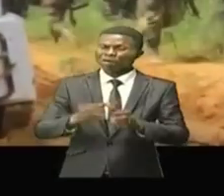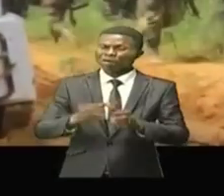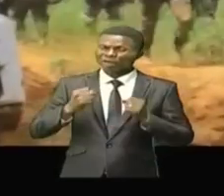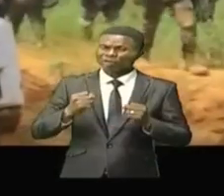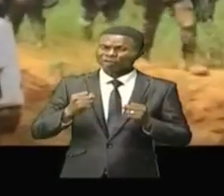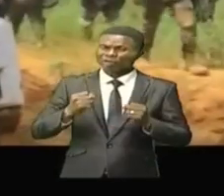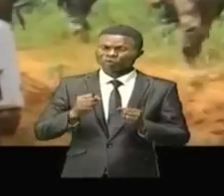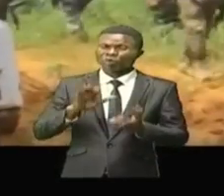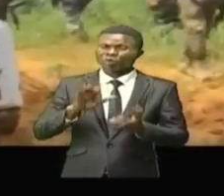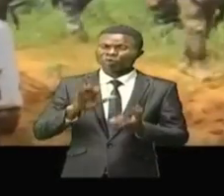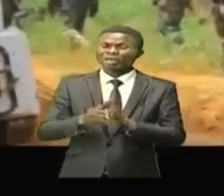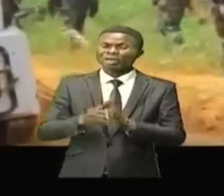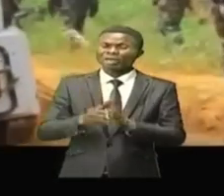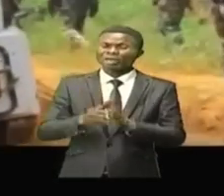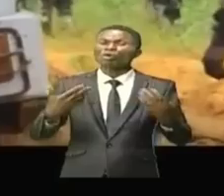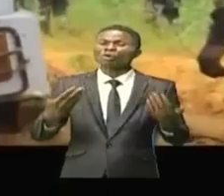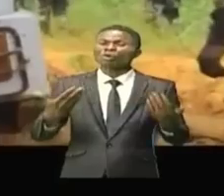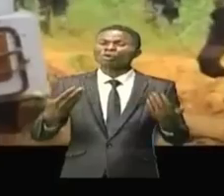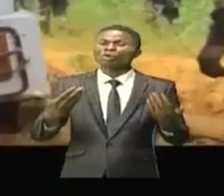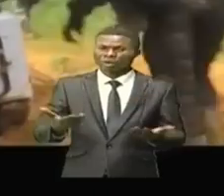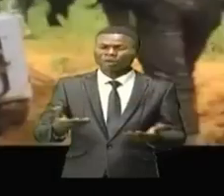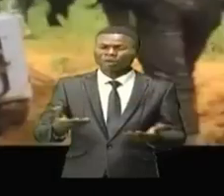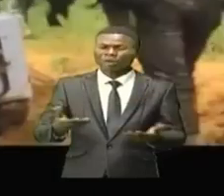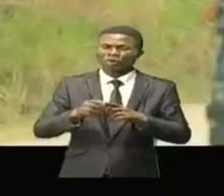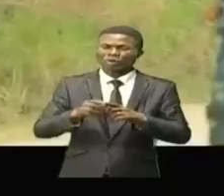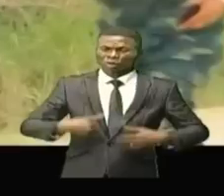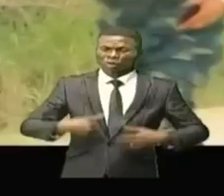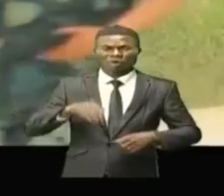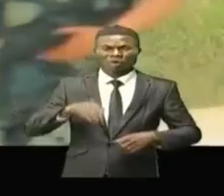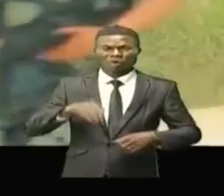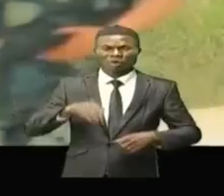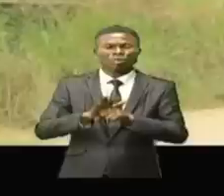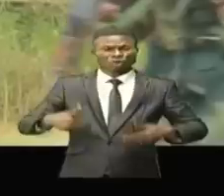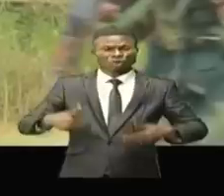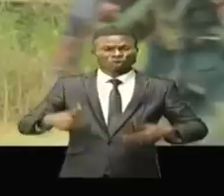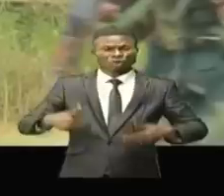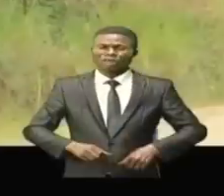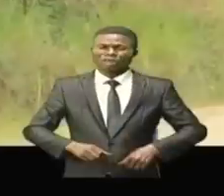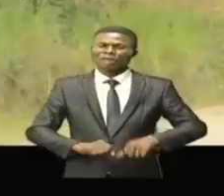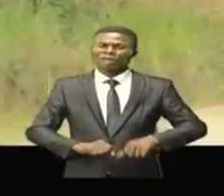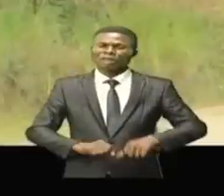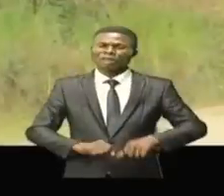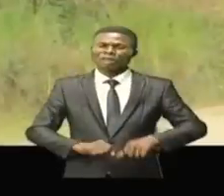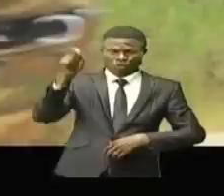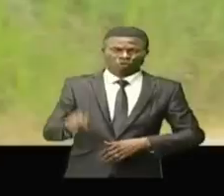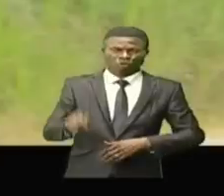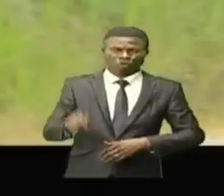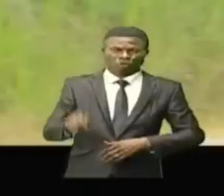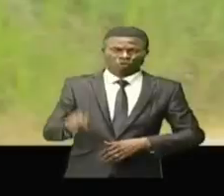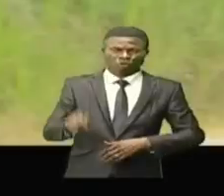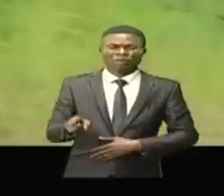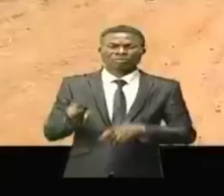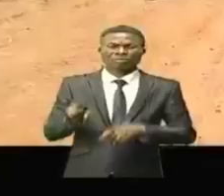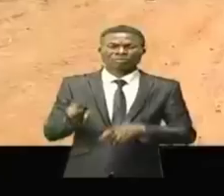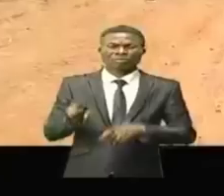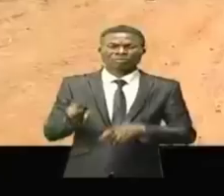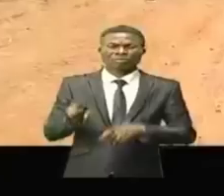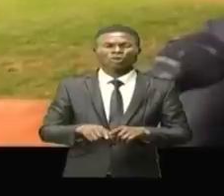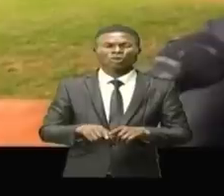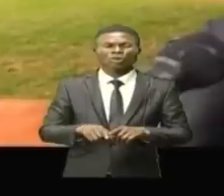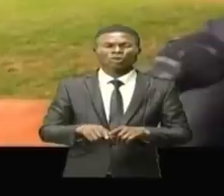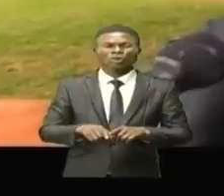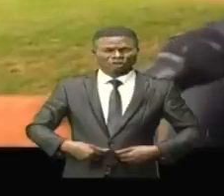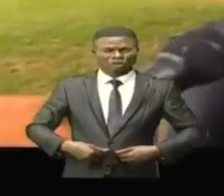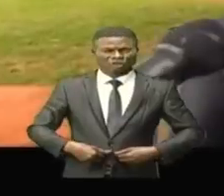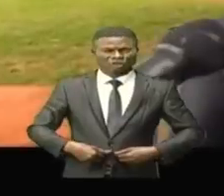monter en puissance, c'est aussi avoir un effectif solide au sein de nos FARDC et pourquoi pas de notre